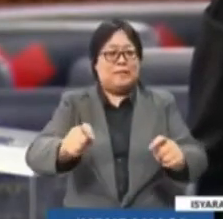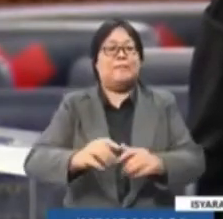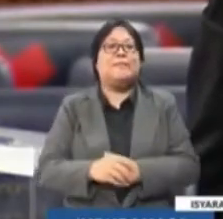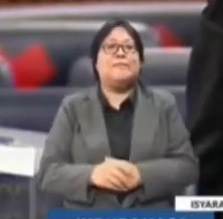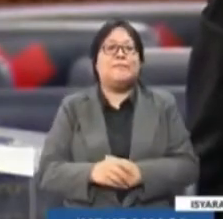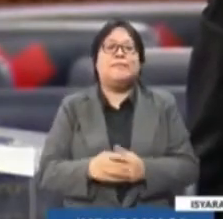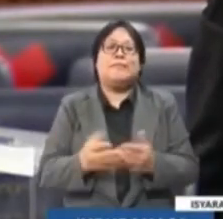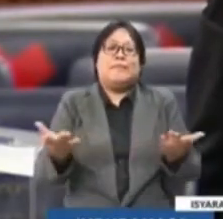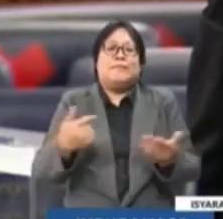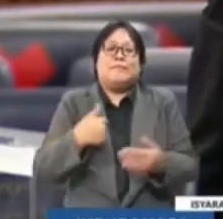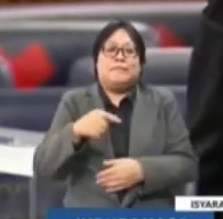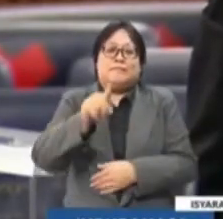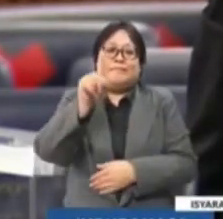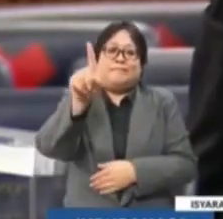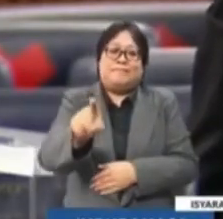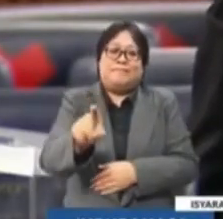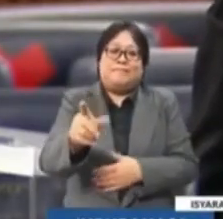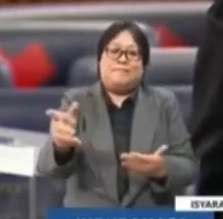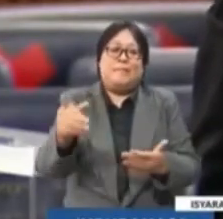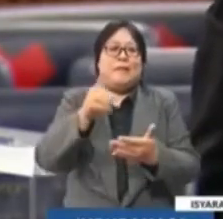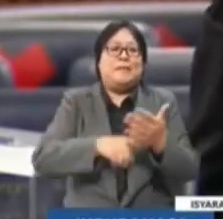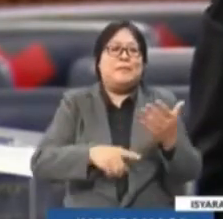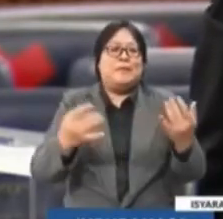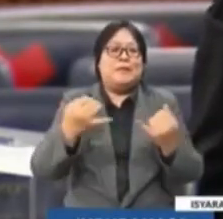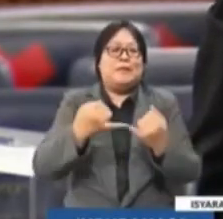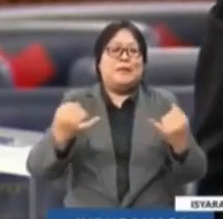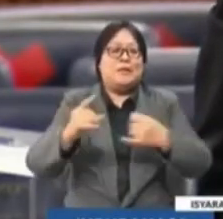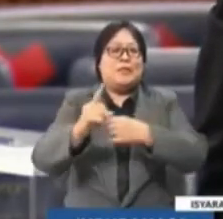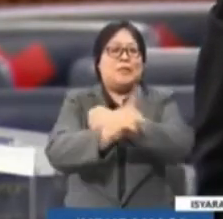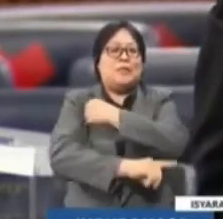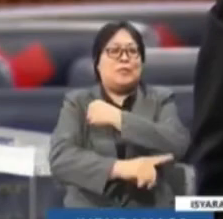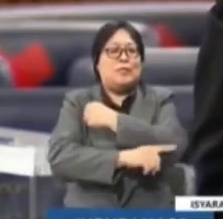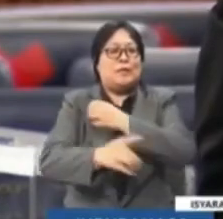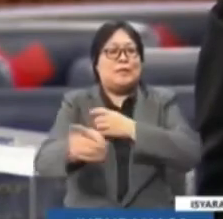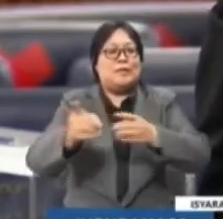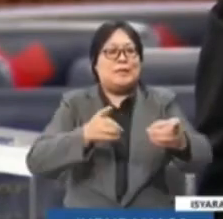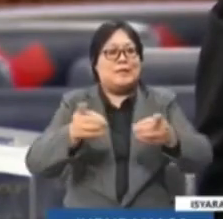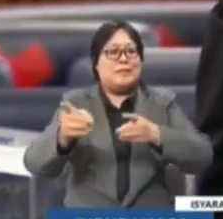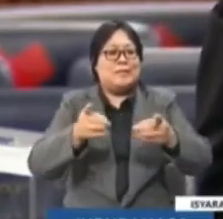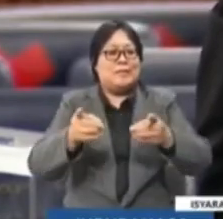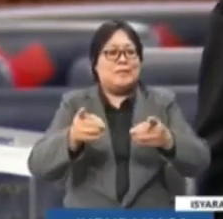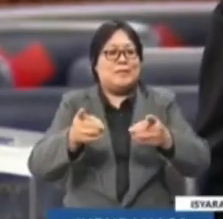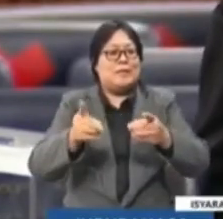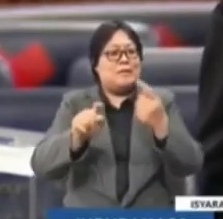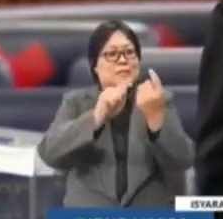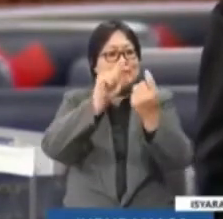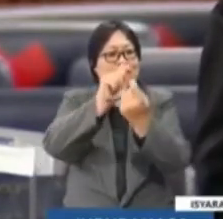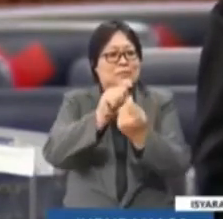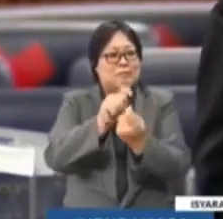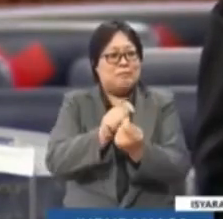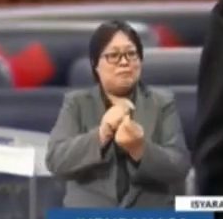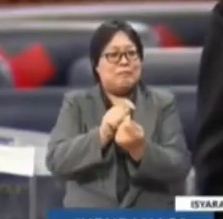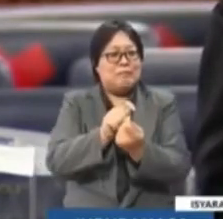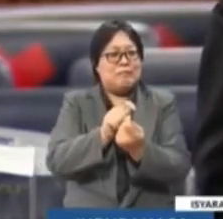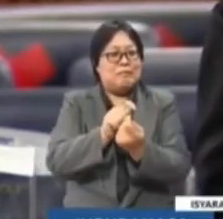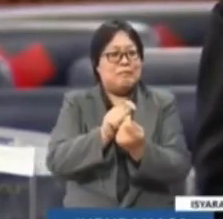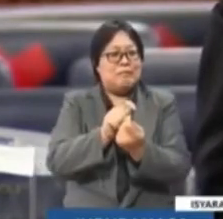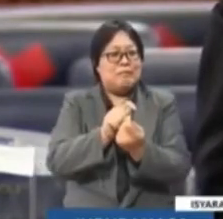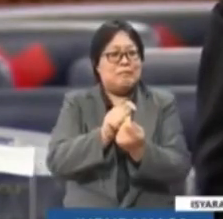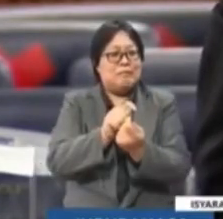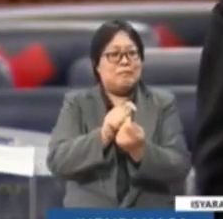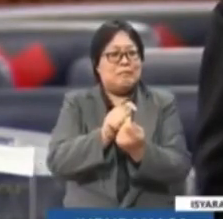disediakan pil seharusnya tidak tanya apakah jenis hukuman tata tertib yang akan diambil setimpal dengan apa Hai